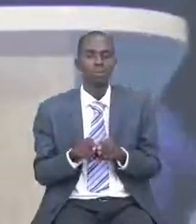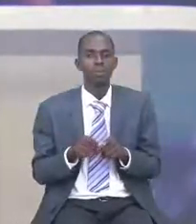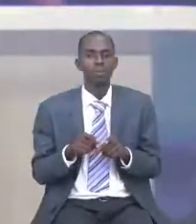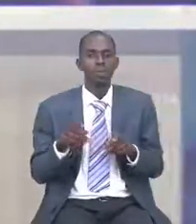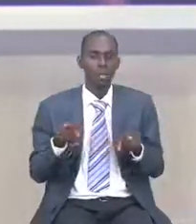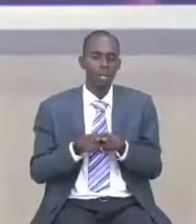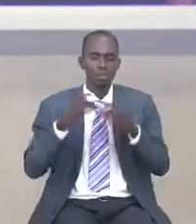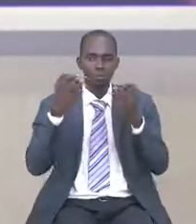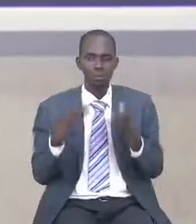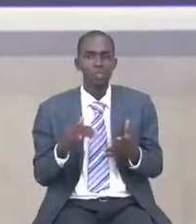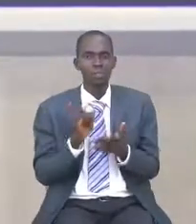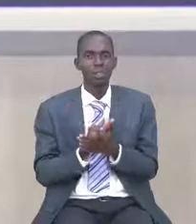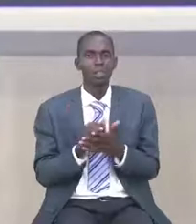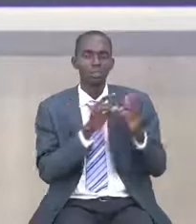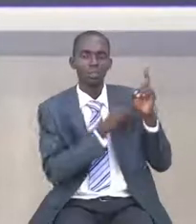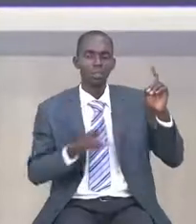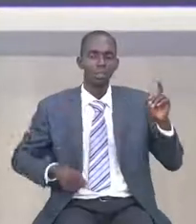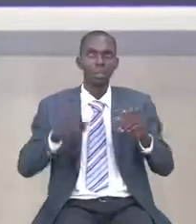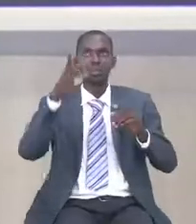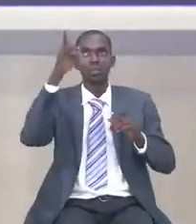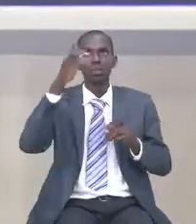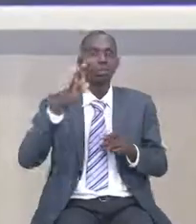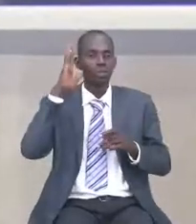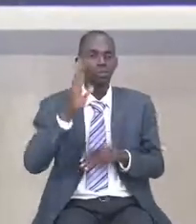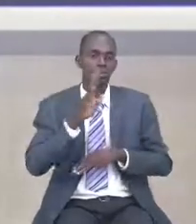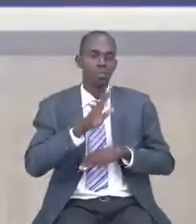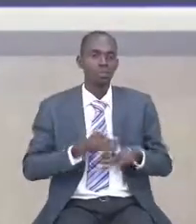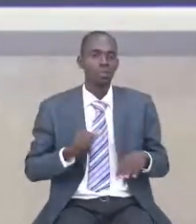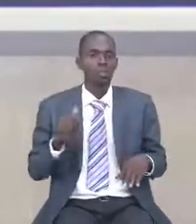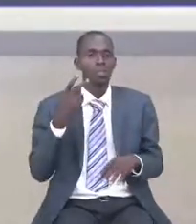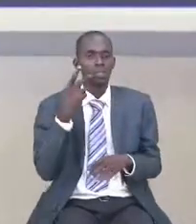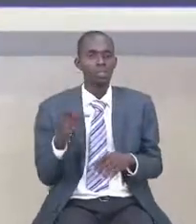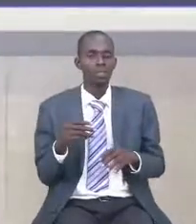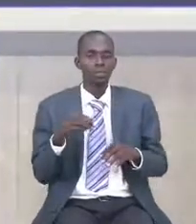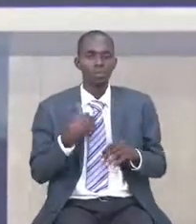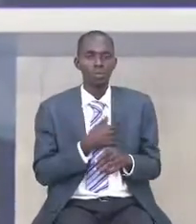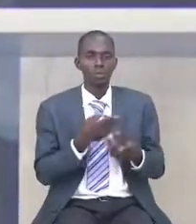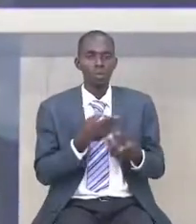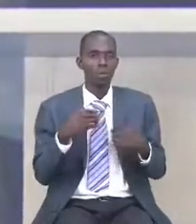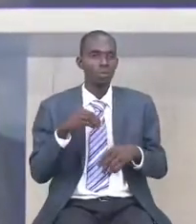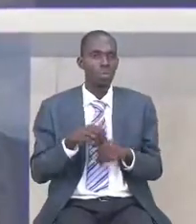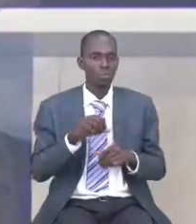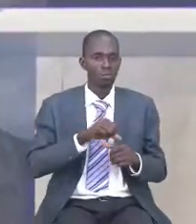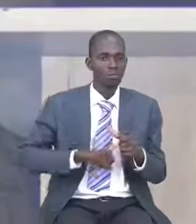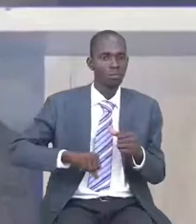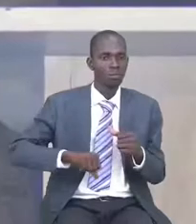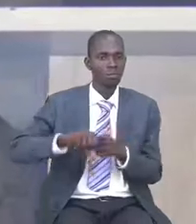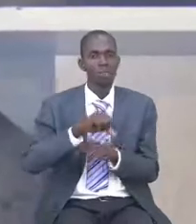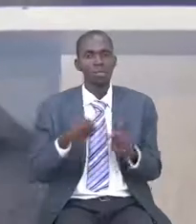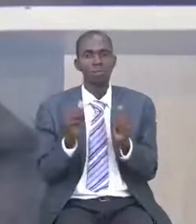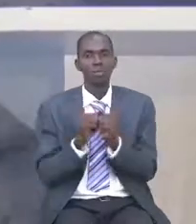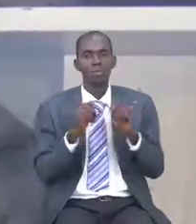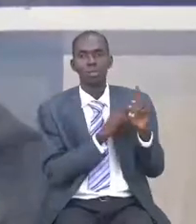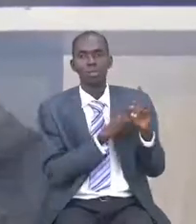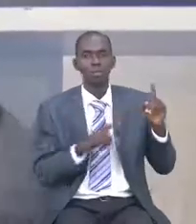en aussi grand nombre que le Seigneur notre Dieu les appellera. Nous venons en